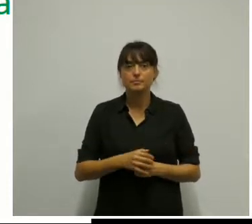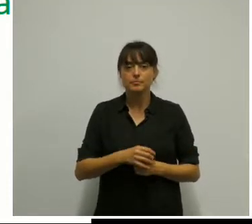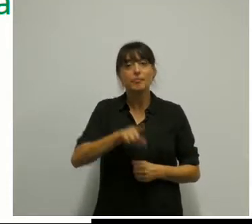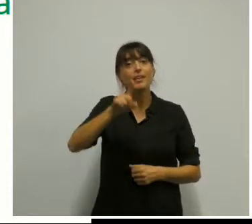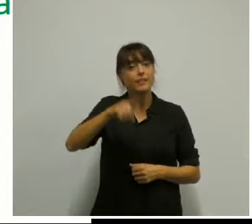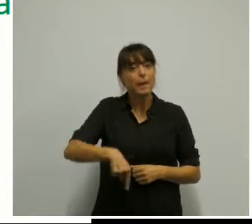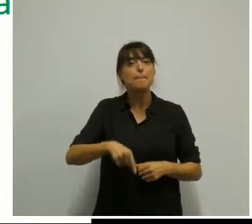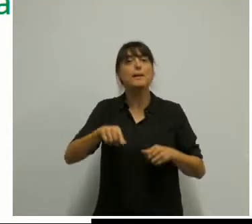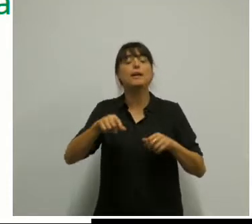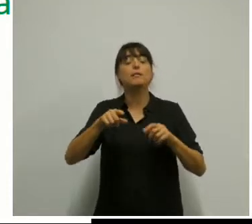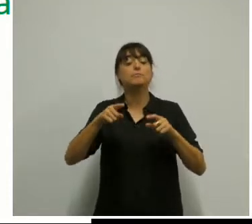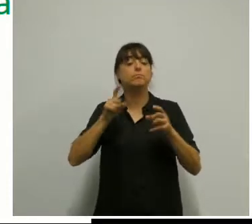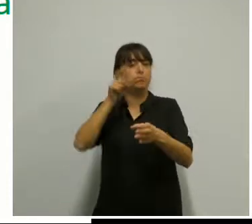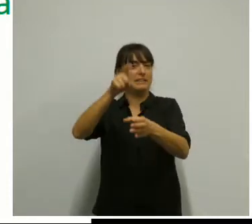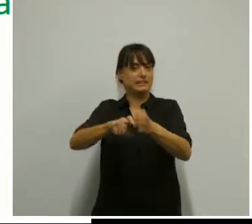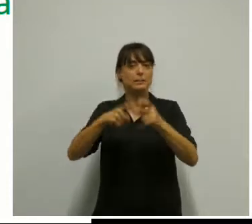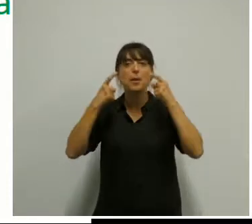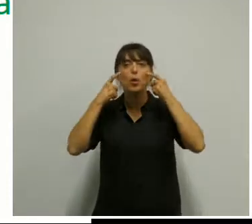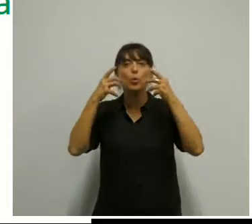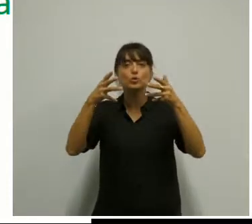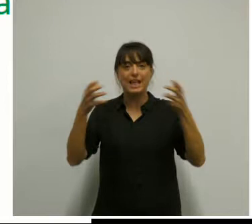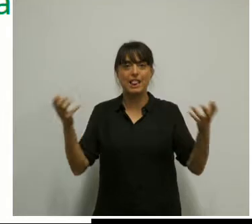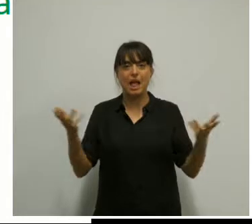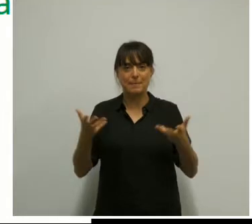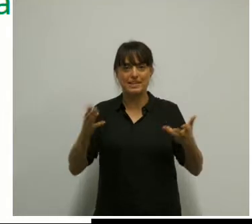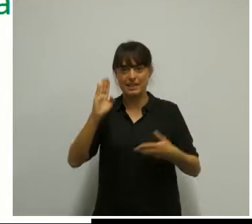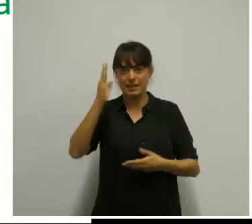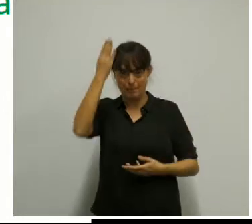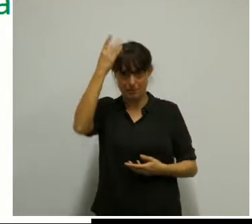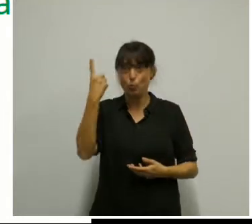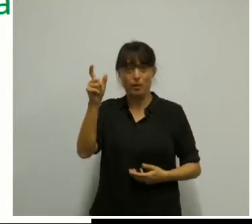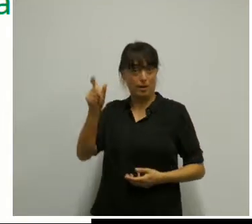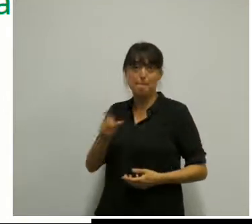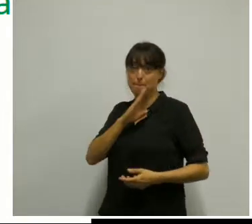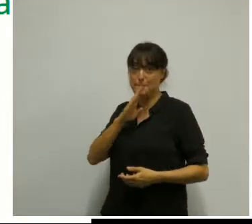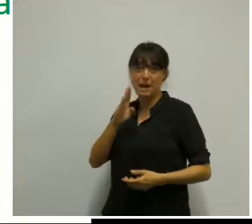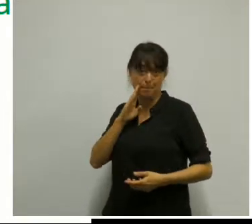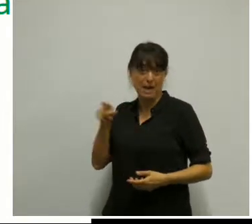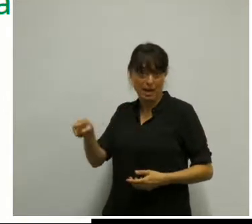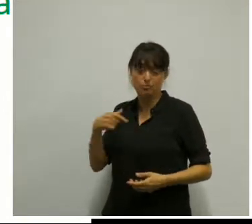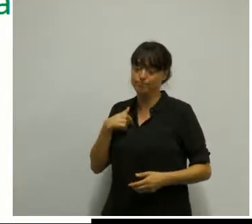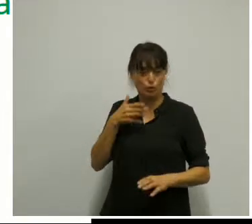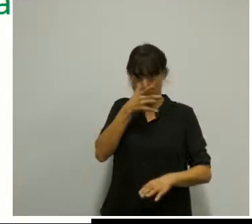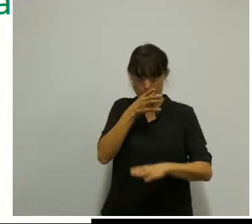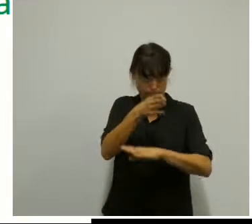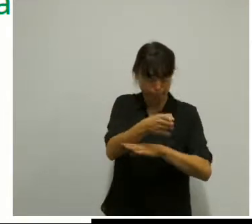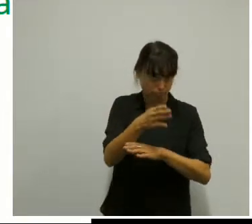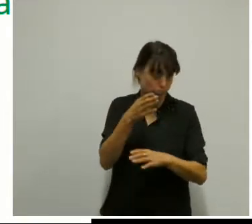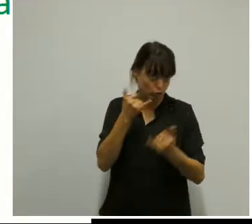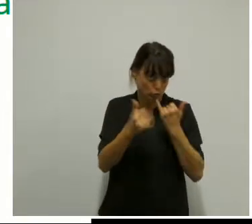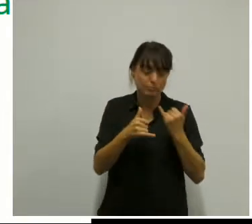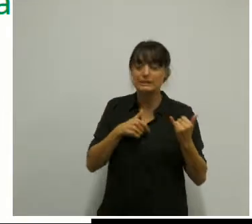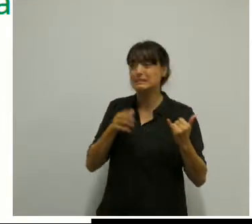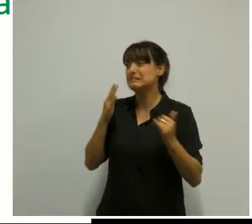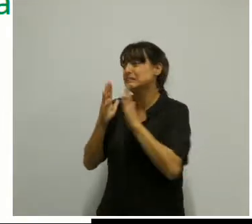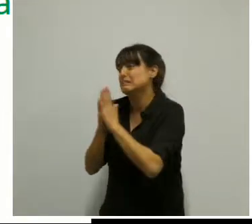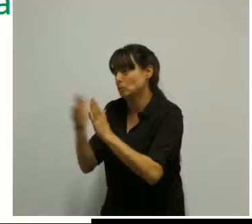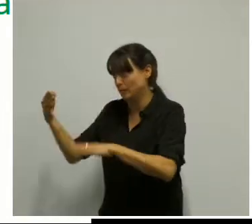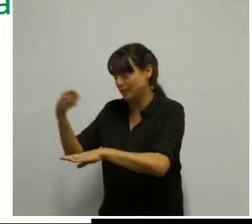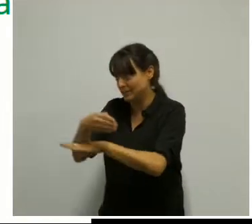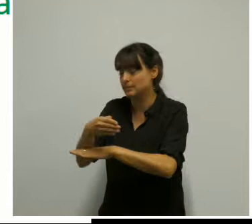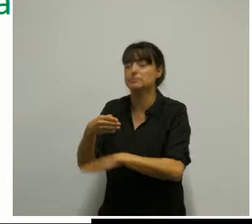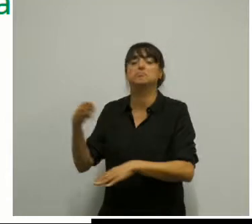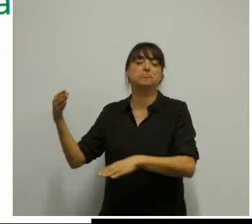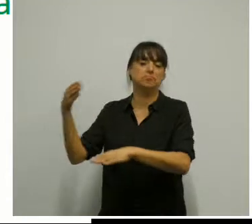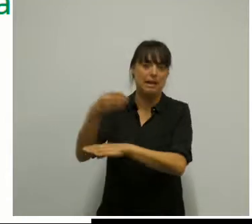d'Emergència Climàtica, que li vaig demanar el favor a una mare de l'escola que hi anés, perquè en aquell dia no podia anar-hi, i allà vam descobrir el dels